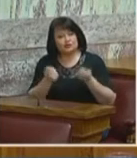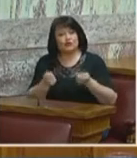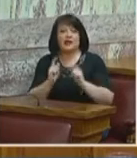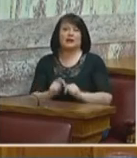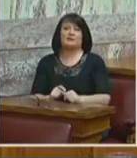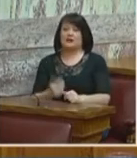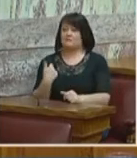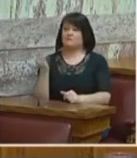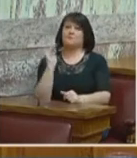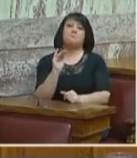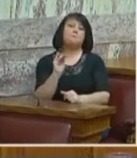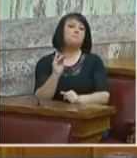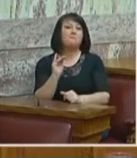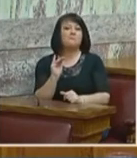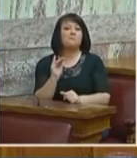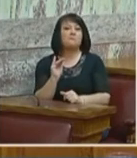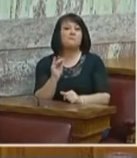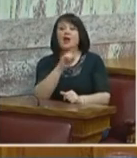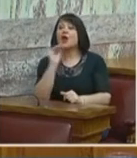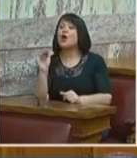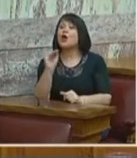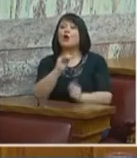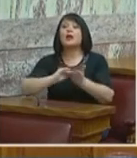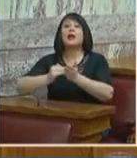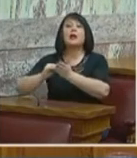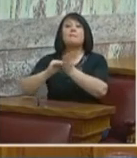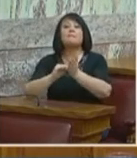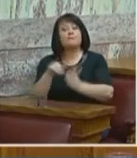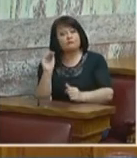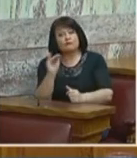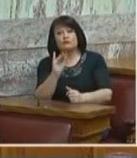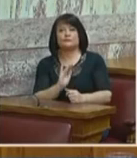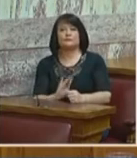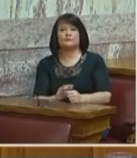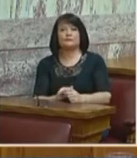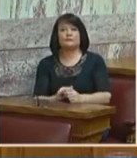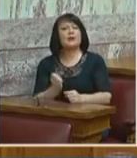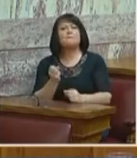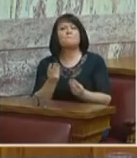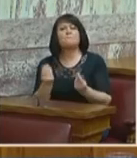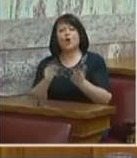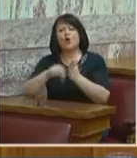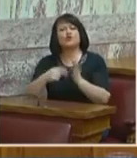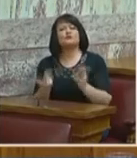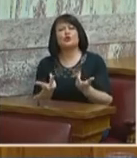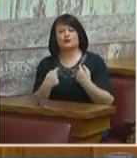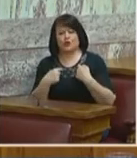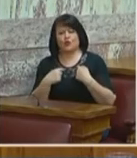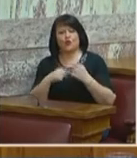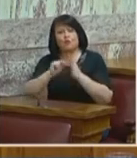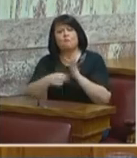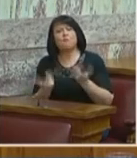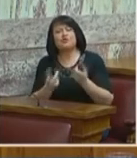προηγούμενη φορά να ρωτήσει τους υπαλλήλους του Υπουργείου Υγείας πώς υπέγραφε ο Υπουργός Νικουρέτζος και τι